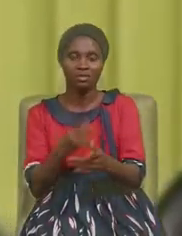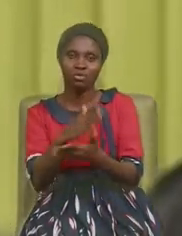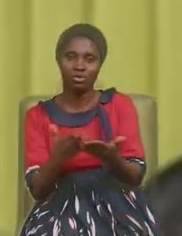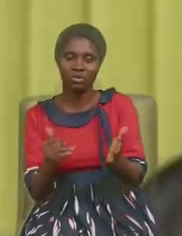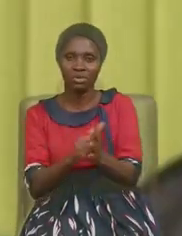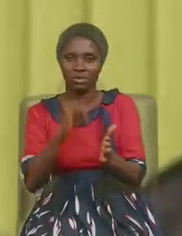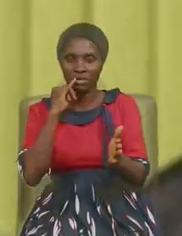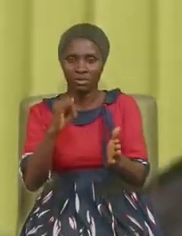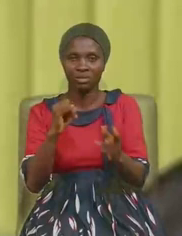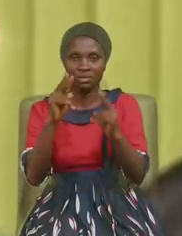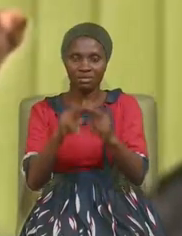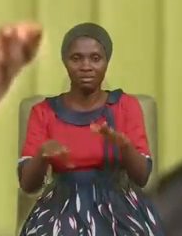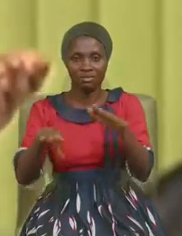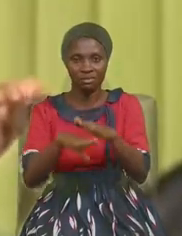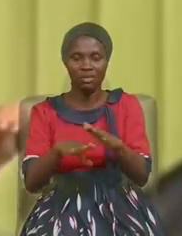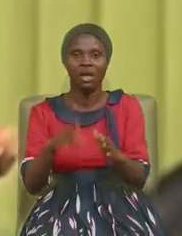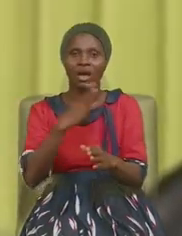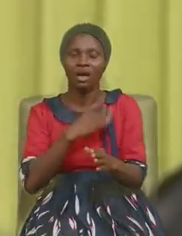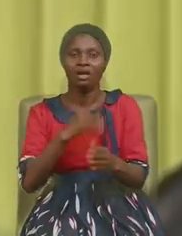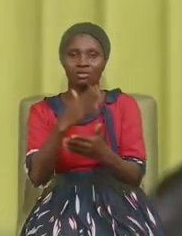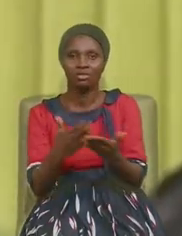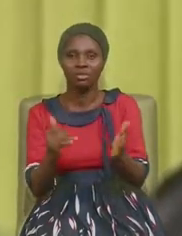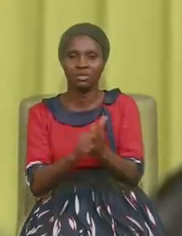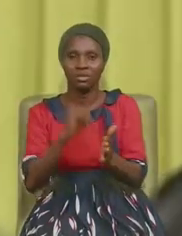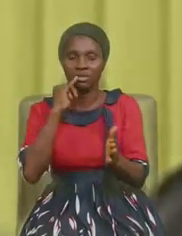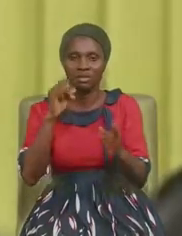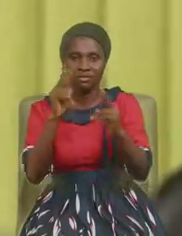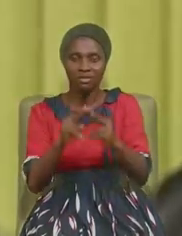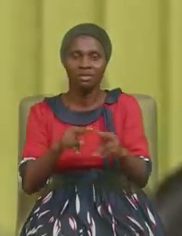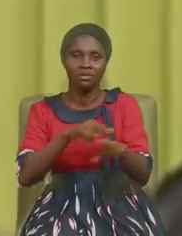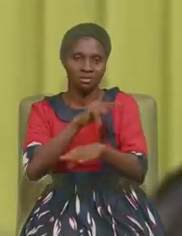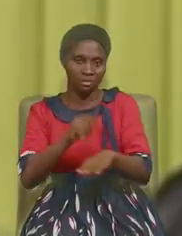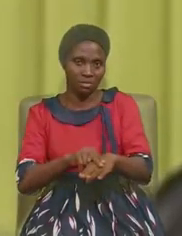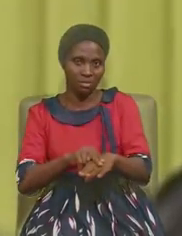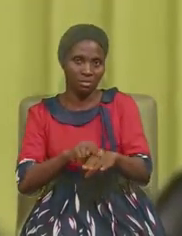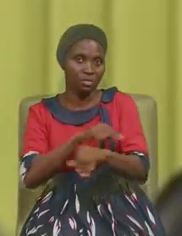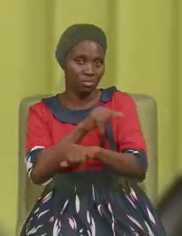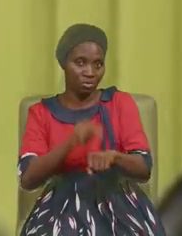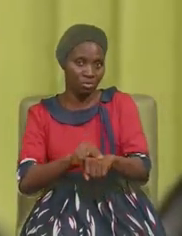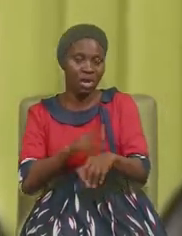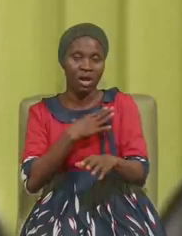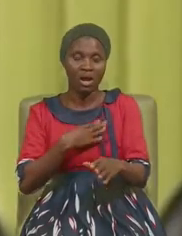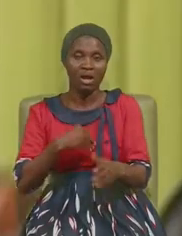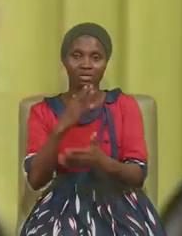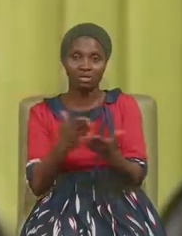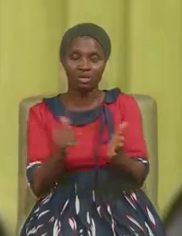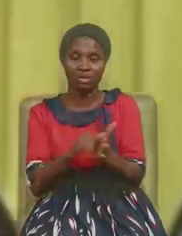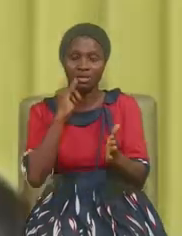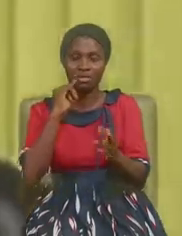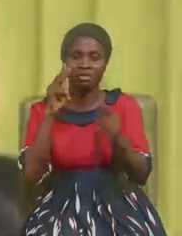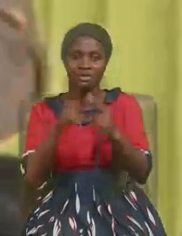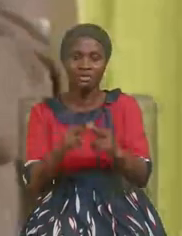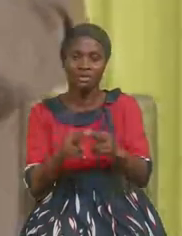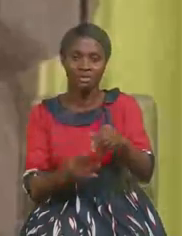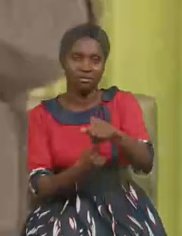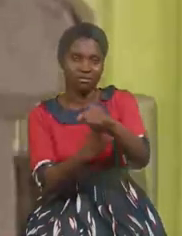basique, quelque chose de très normal et quelque chose de très fondamental. Et il dit